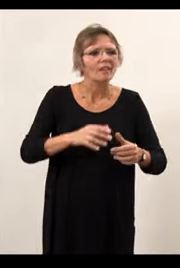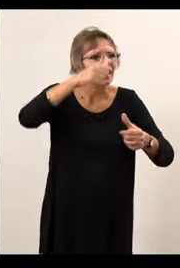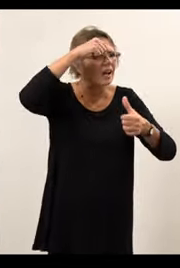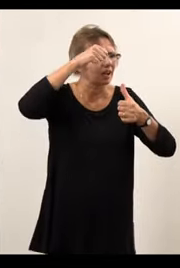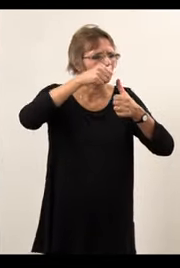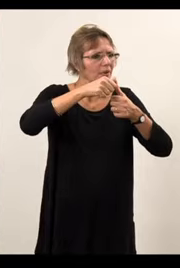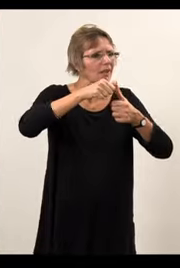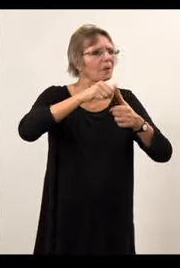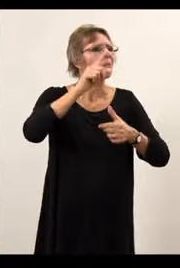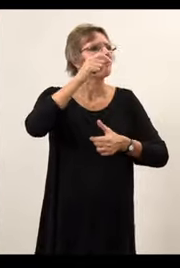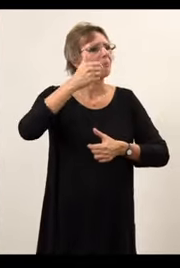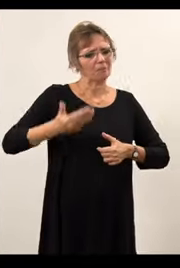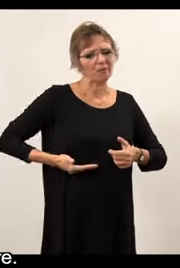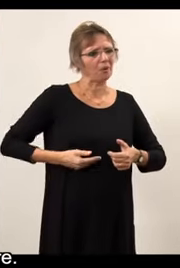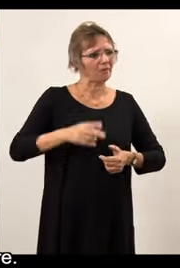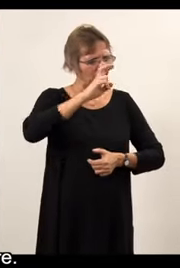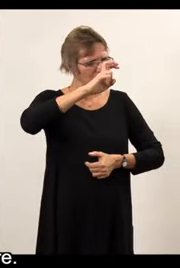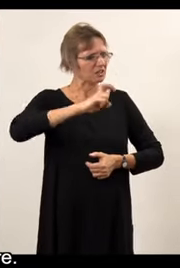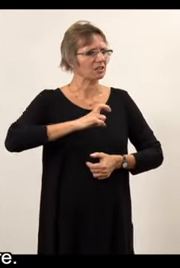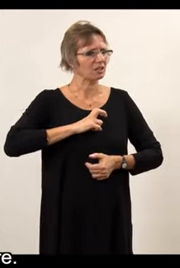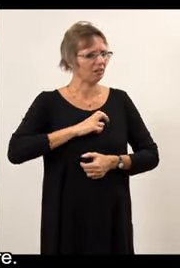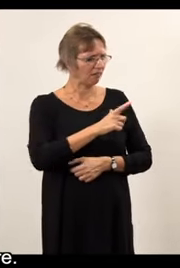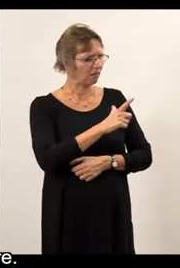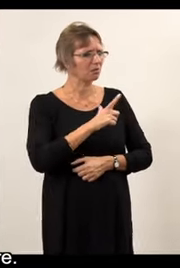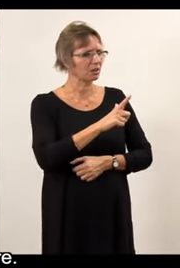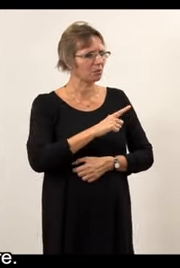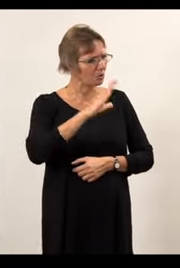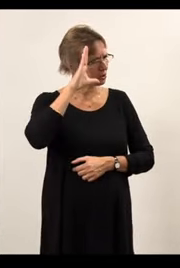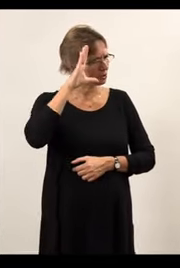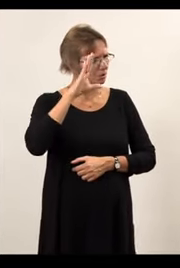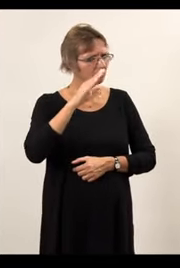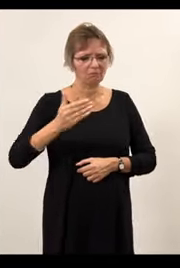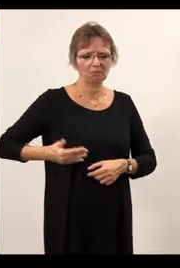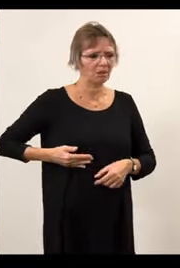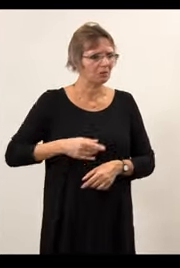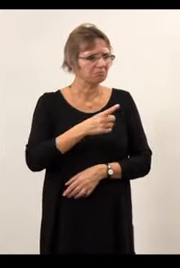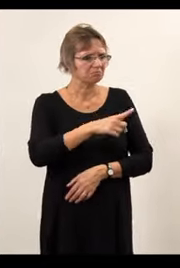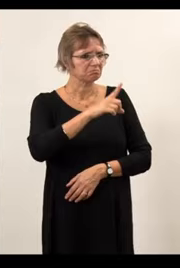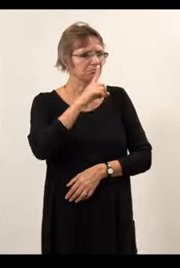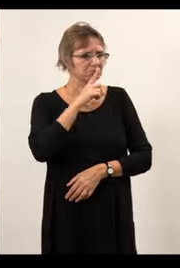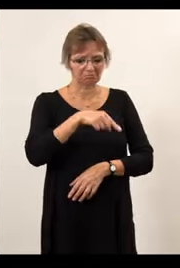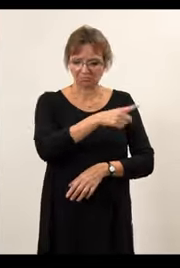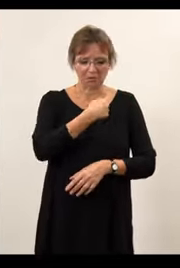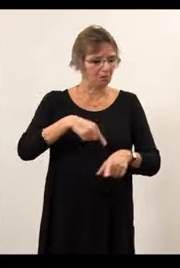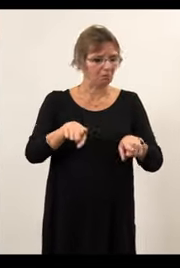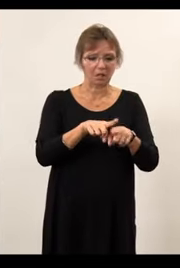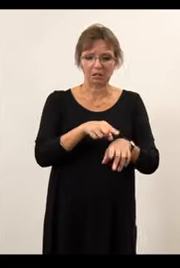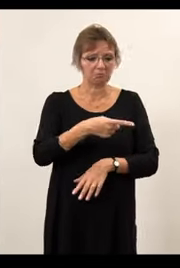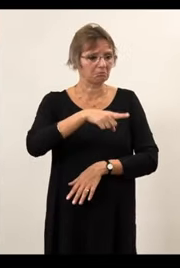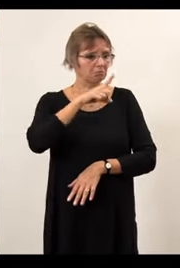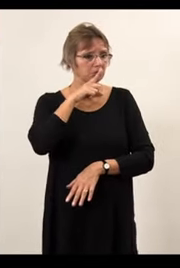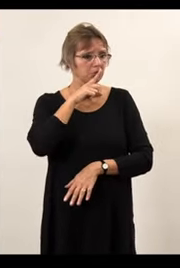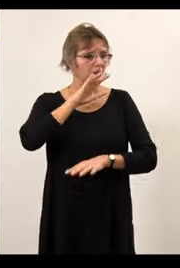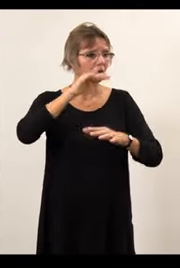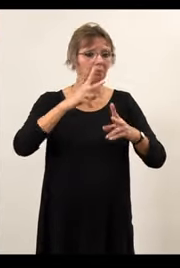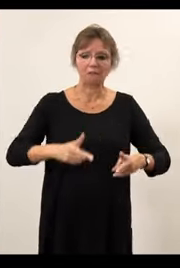Je me souviens après quand maman elle est venue nous chercher dans notre chambre. Elle a rien dit. Nous non plus, on n'a rien dit. Personne n'a rien